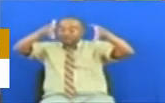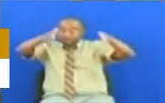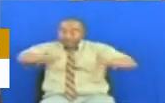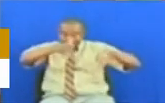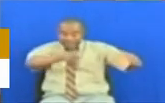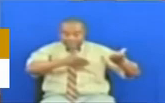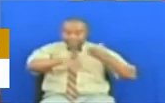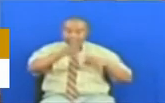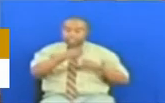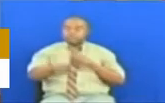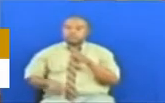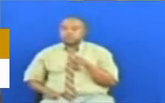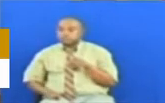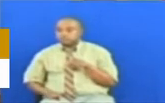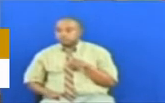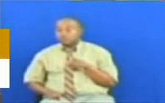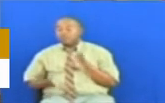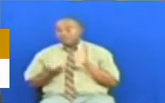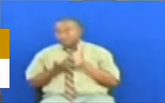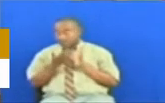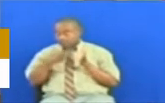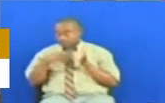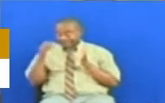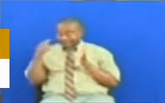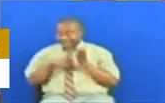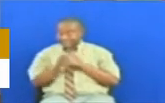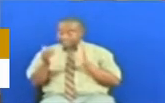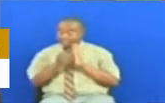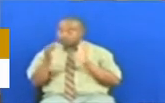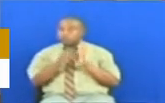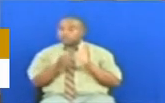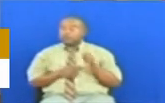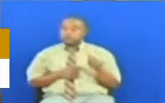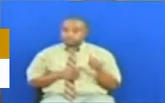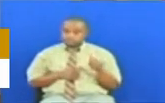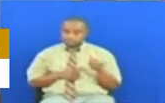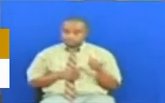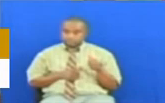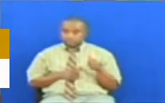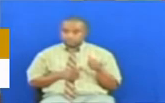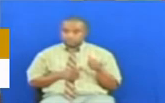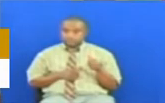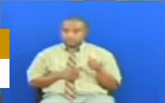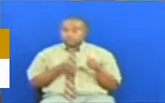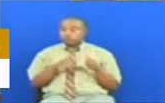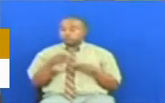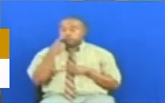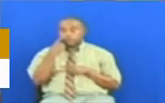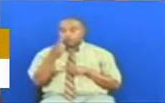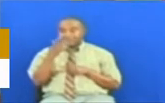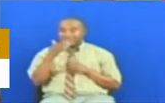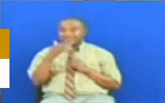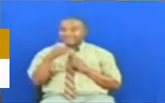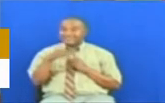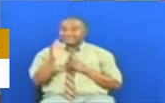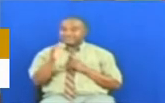Sasa usipoweka katika sheria kama hivi tulivyoweka sisi, unaweza ukakuta kuwa meli ile ikabeba zaidi ya